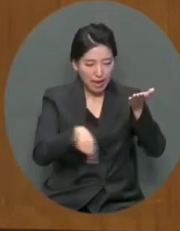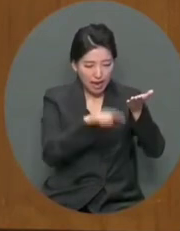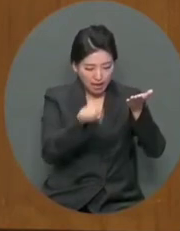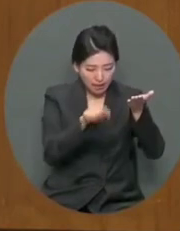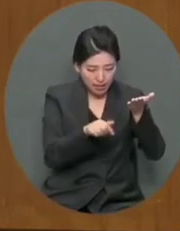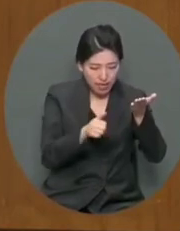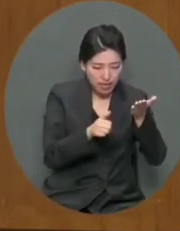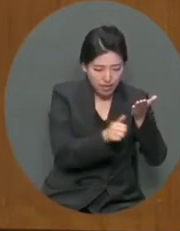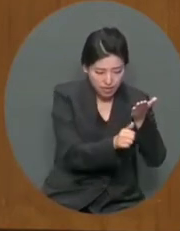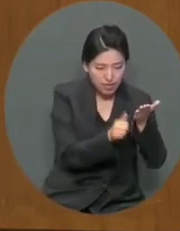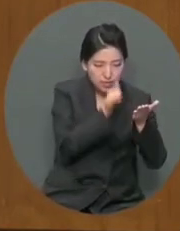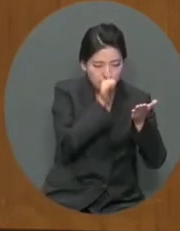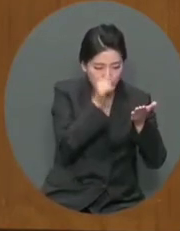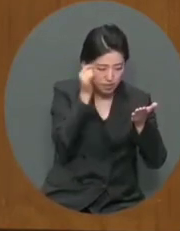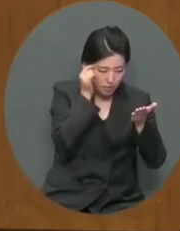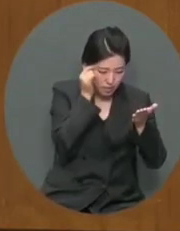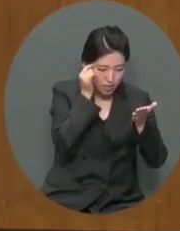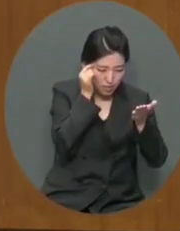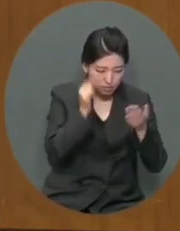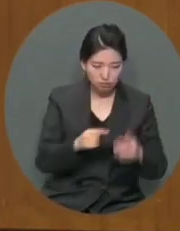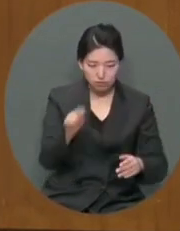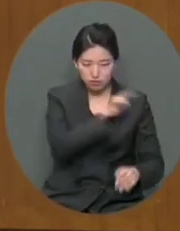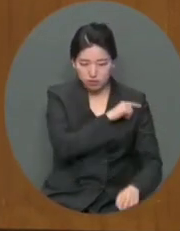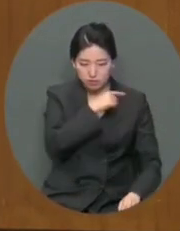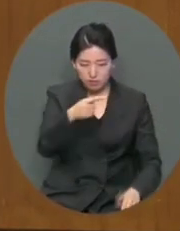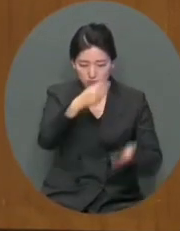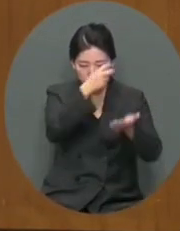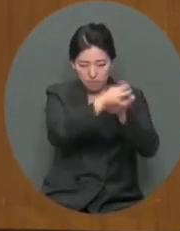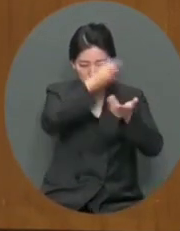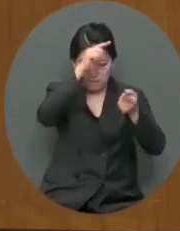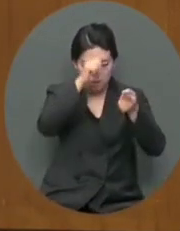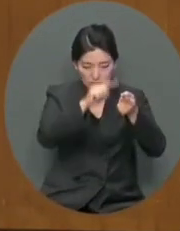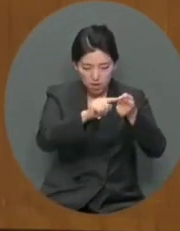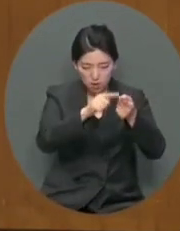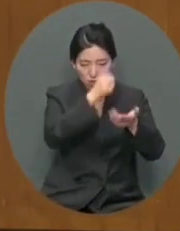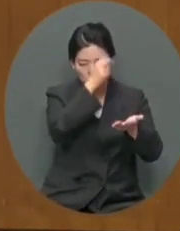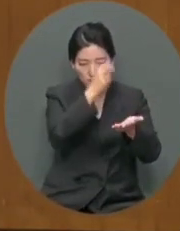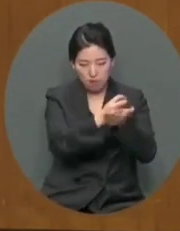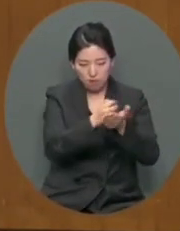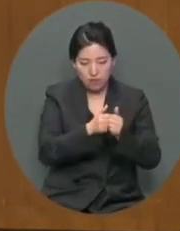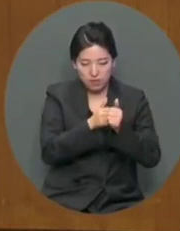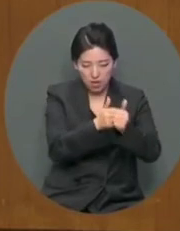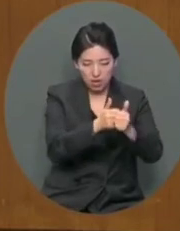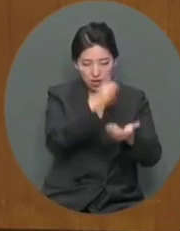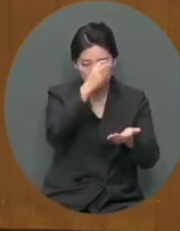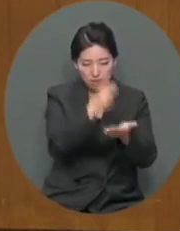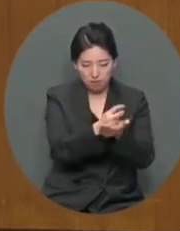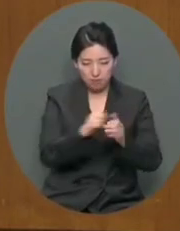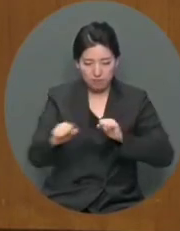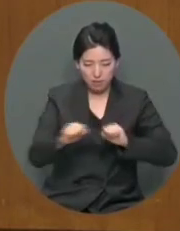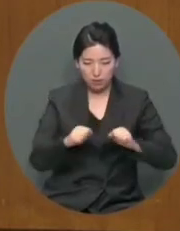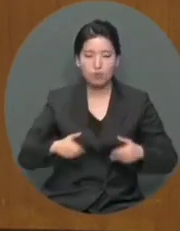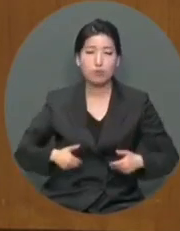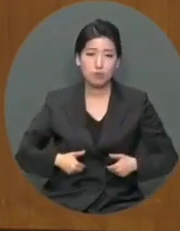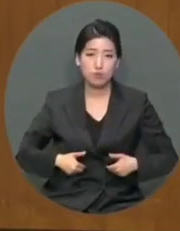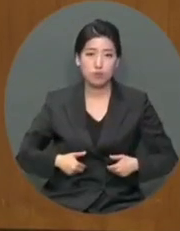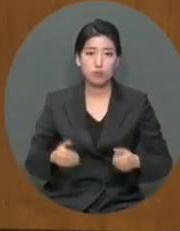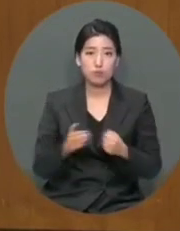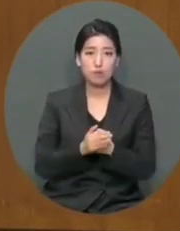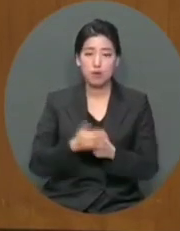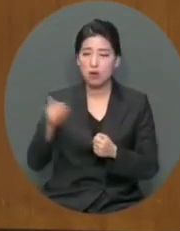것에 있다면 제1 책무가 법의 지배를 따라야 하는 것이기 때문에 누가 오더라도 법에